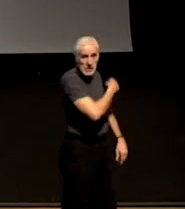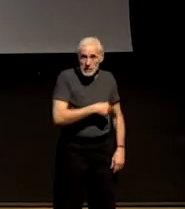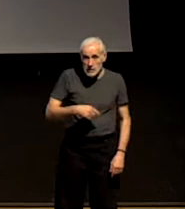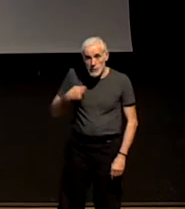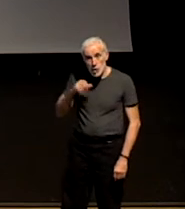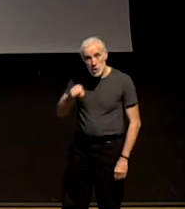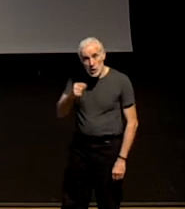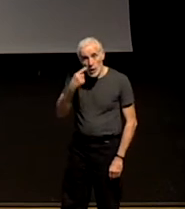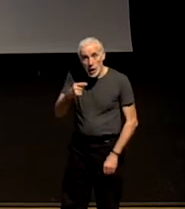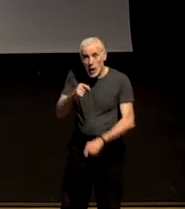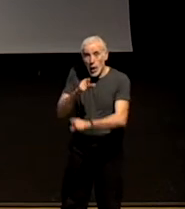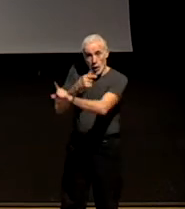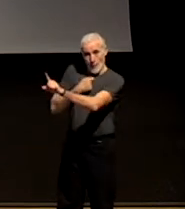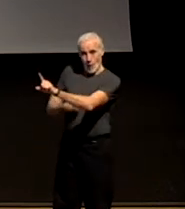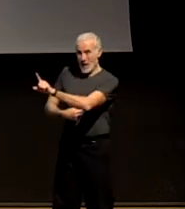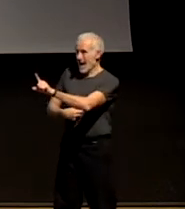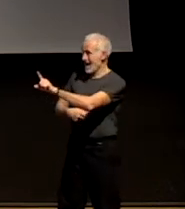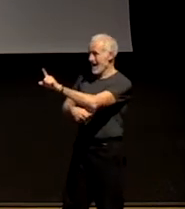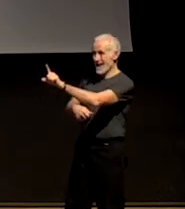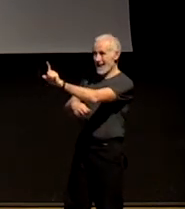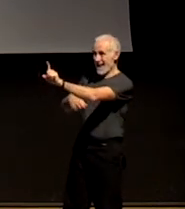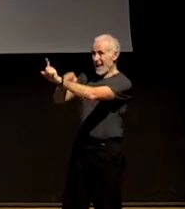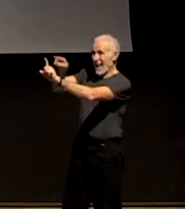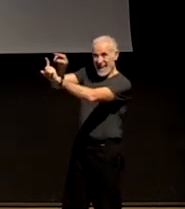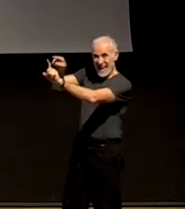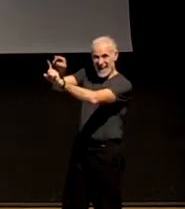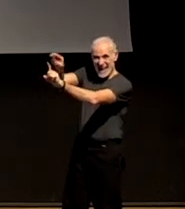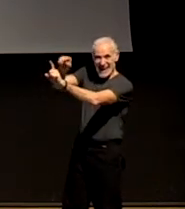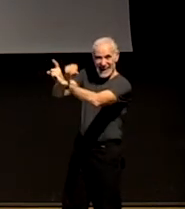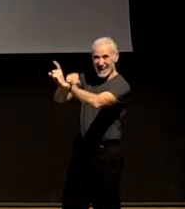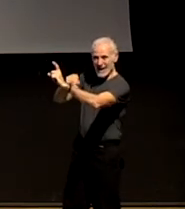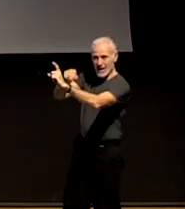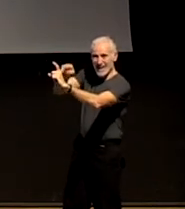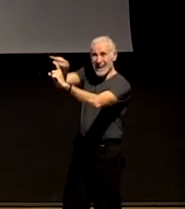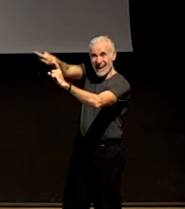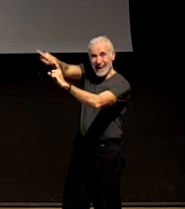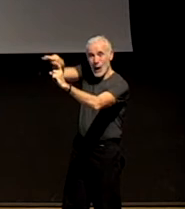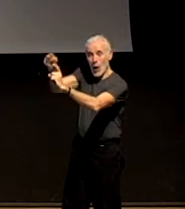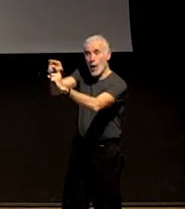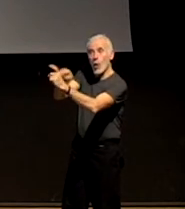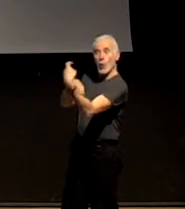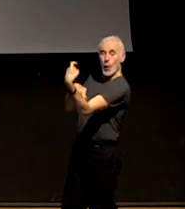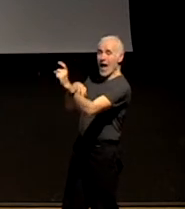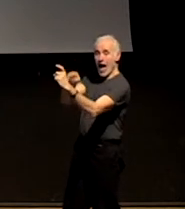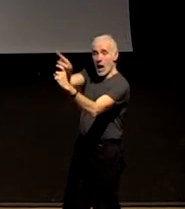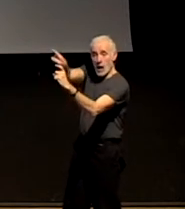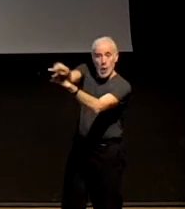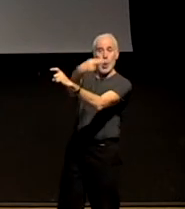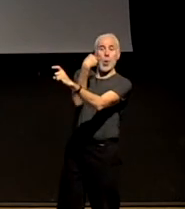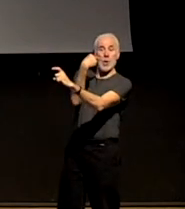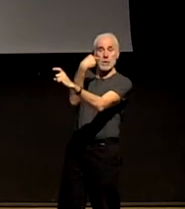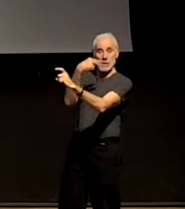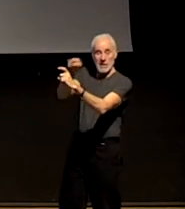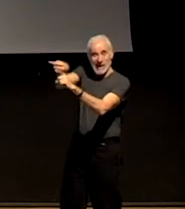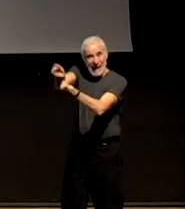dans duke me regarder par là bas derrière voilà alors comment c'est possible aussi parce que